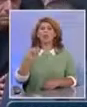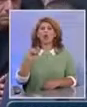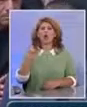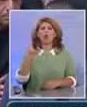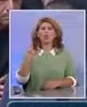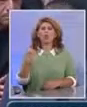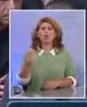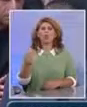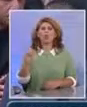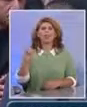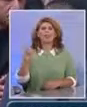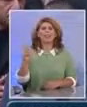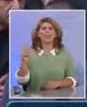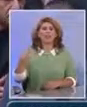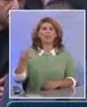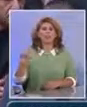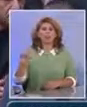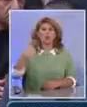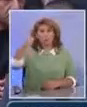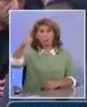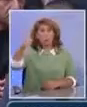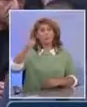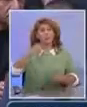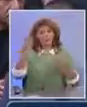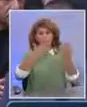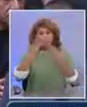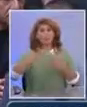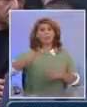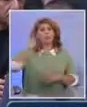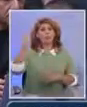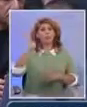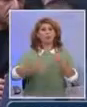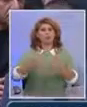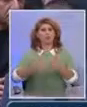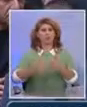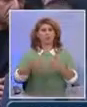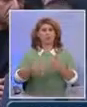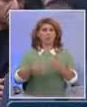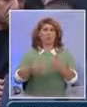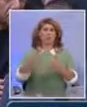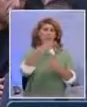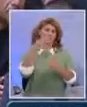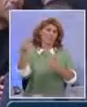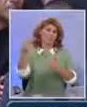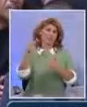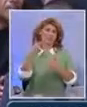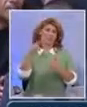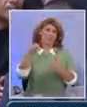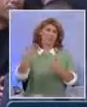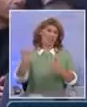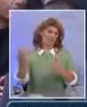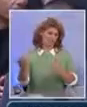σύνθημα «Πρώτη στα μαθήματα, πρώτη στον αγώνα». Άλλο δεν είχε να πει από ένα σύνθημα της ΚΝΕ. Εάν